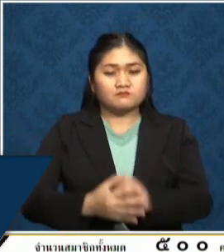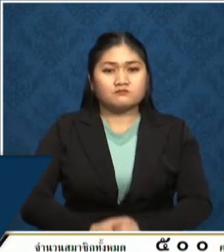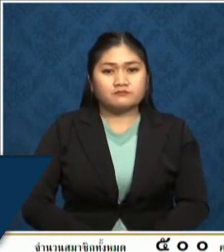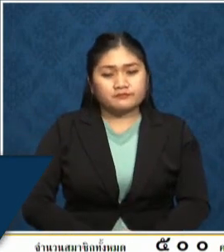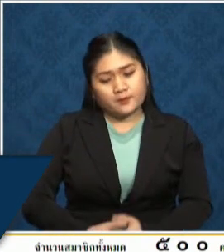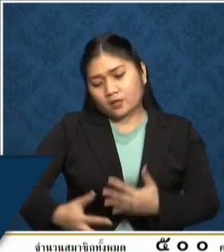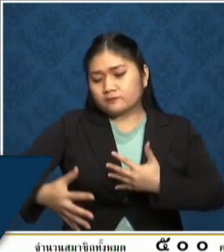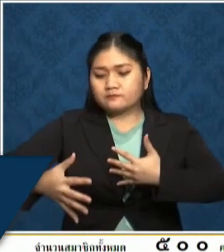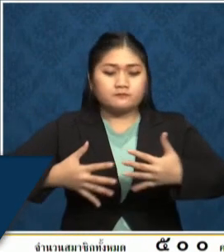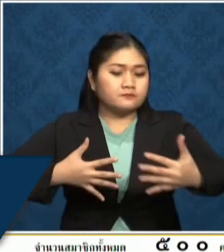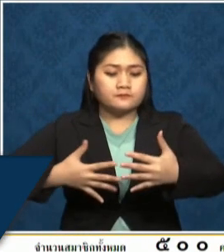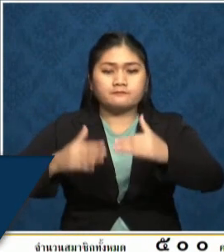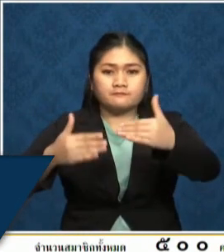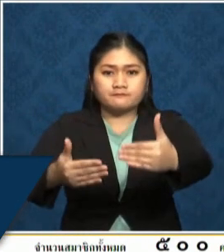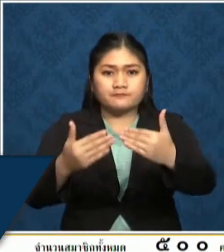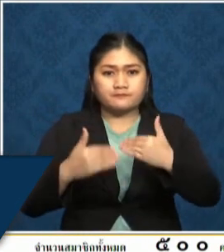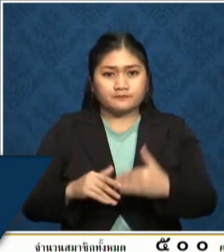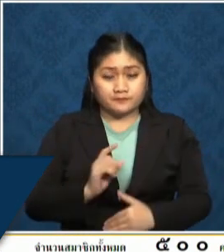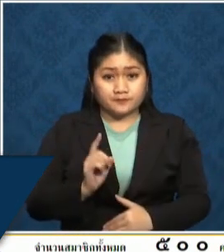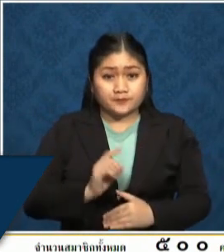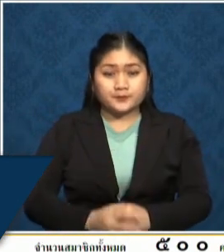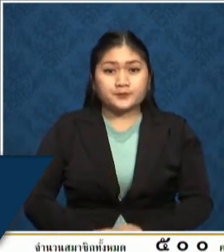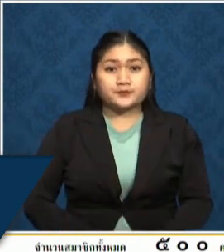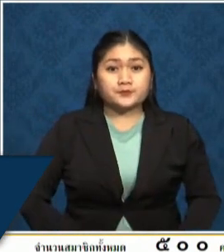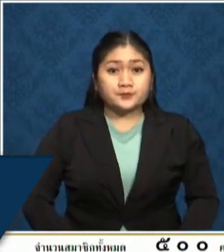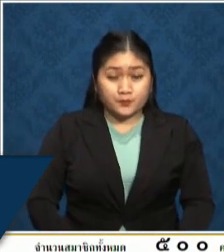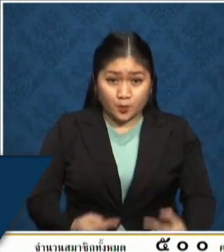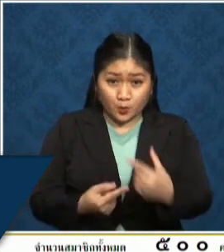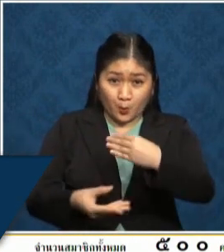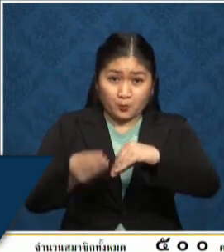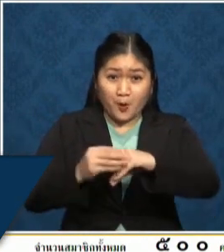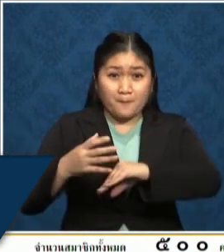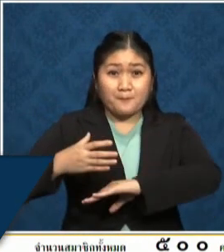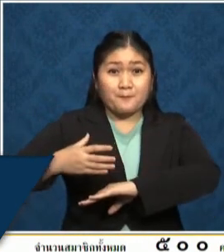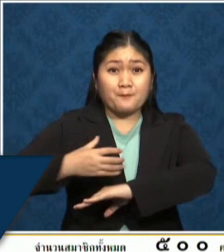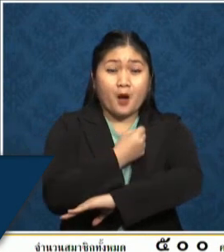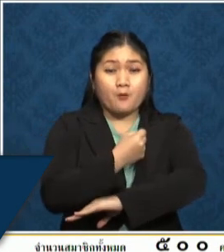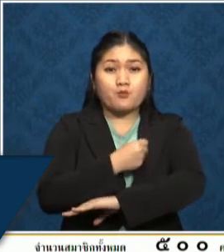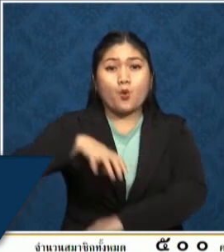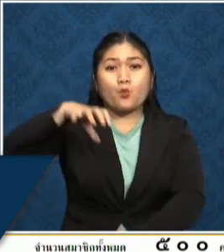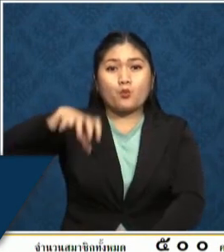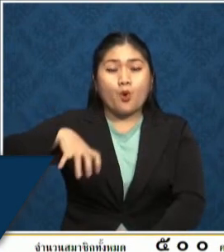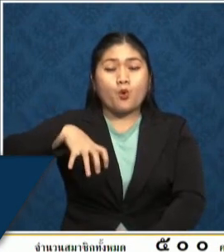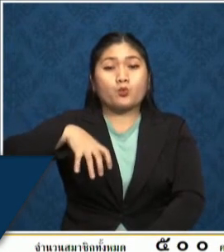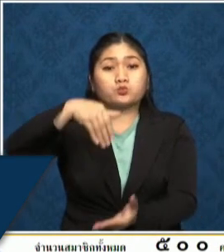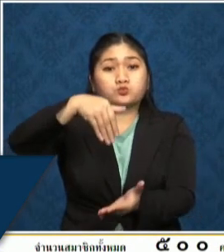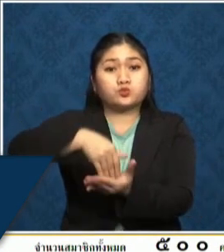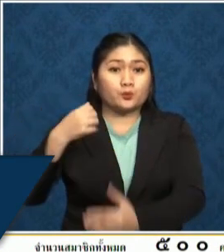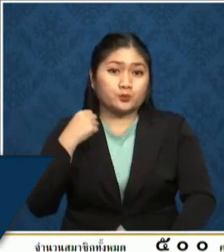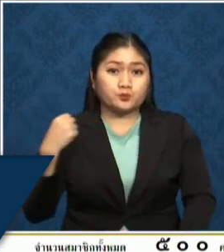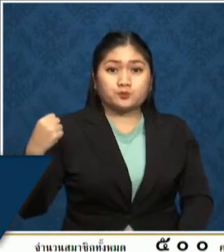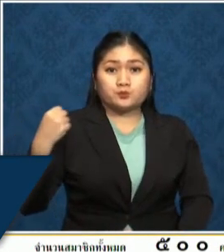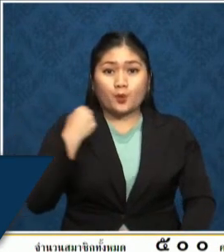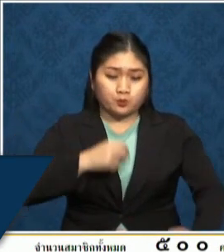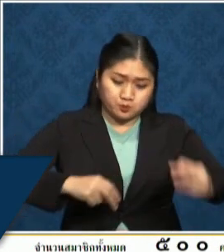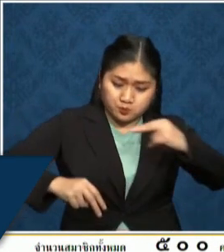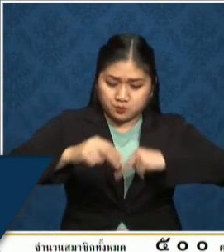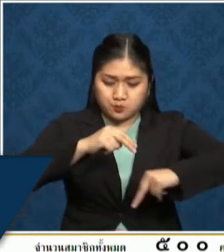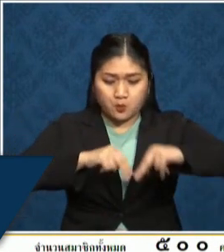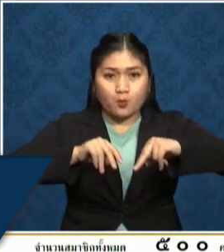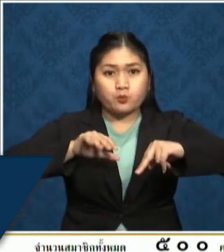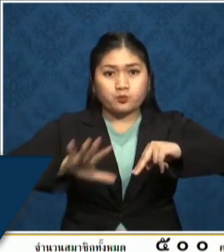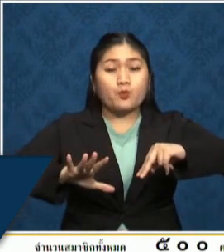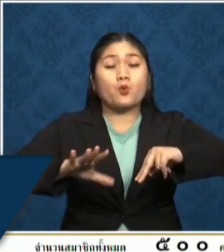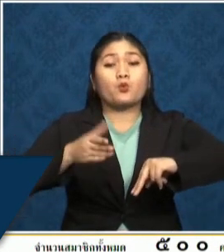อะไรครับ ส.ช.หนาถัไปครับเข้าไปเพิ่มอำนาจของกองอำนวยการรักษาความมนคง ภายใน